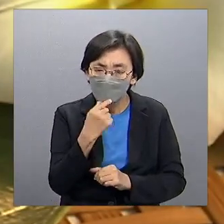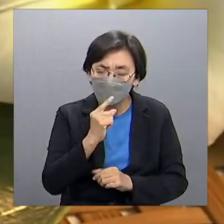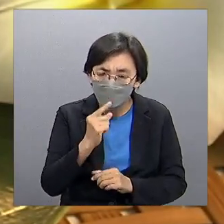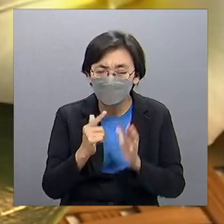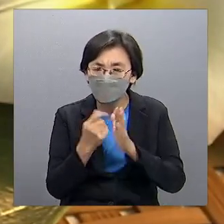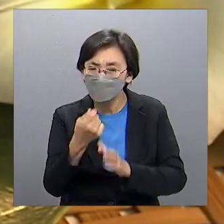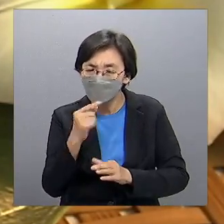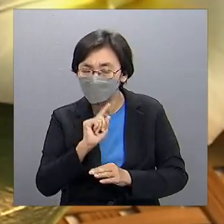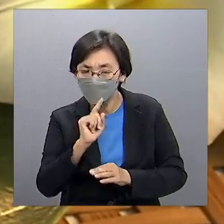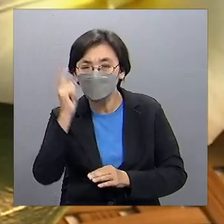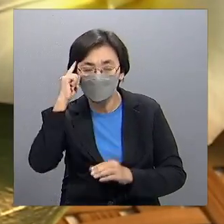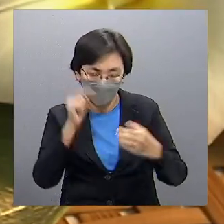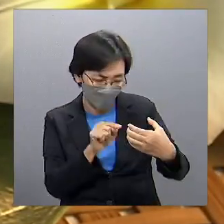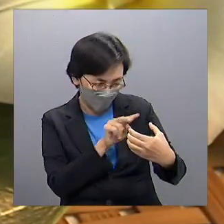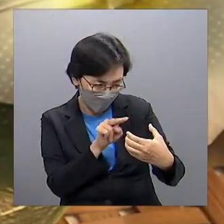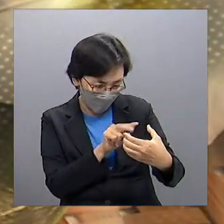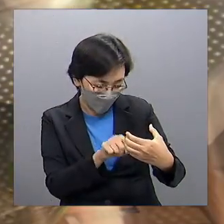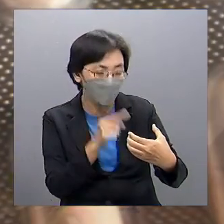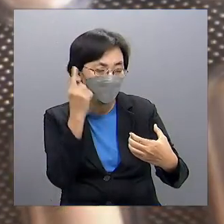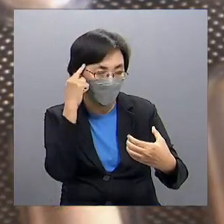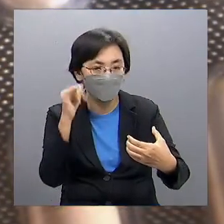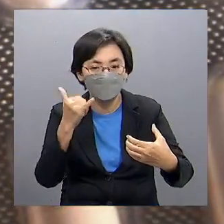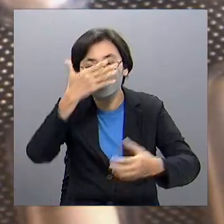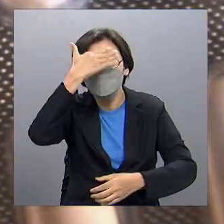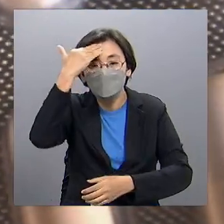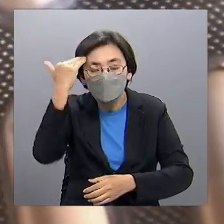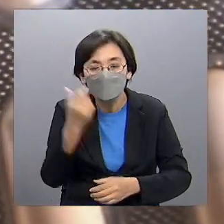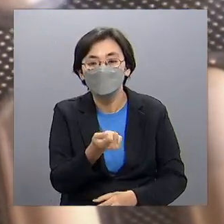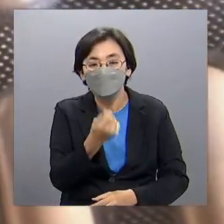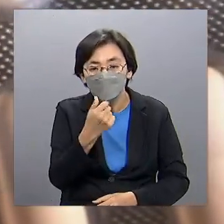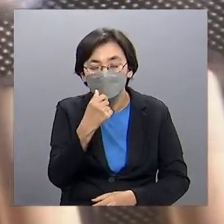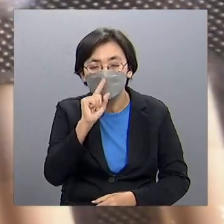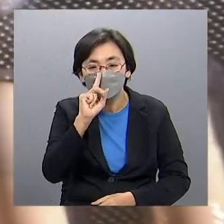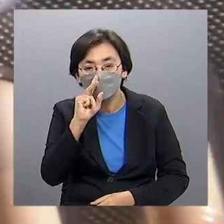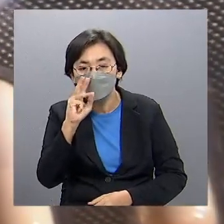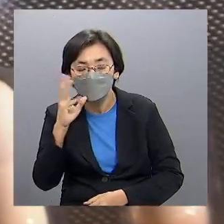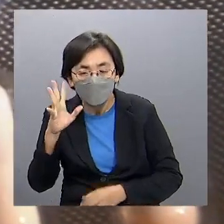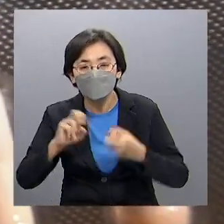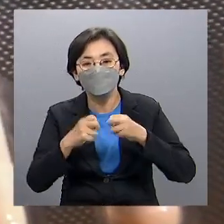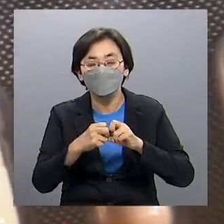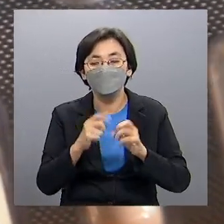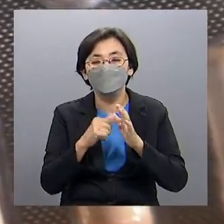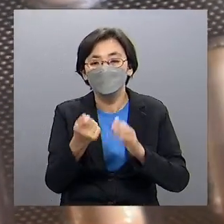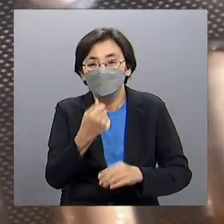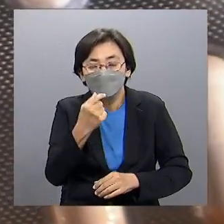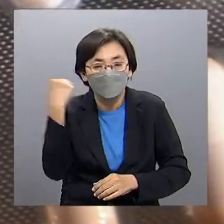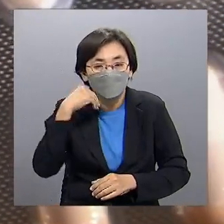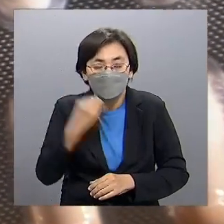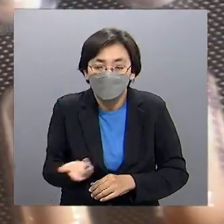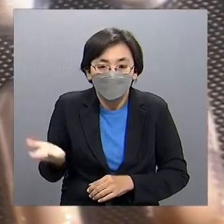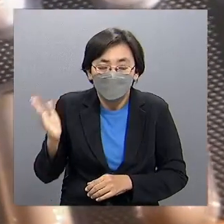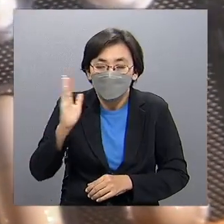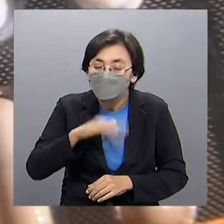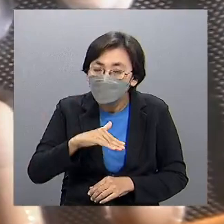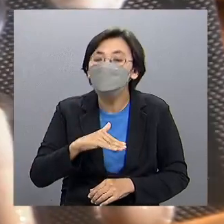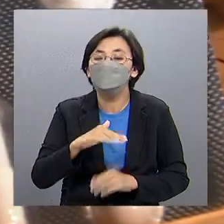เท่าไหร่เพราะบางครั้งหลงลืมก็อาจจะกินแล้วกินอีกกินแล้วกินอีกอย่างนี้ครับบางทีก็เขาเรียกโอเวอร์โดสมากเกินไปฮะ ก็คือต้องดูที่ฉลากเลย ดูที่ฉลาก